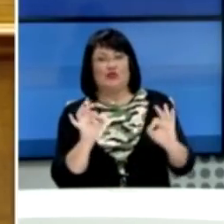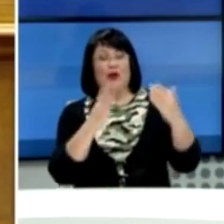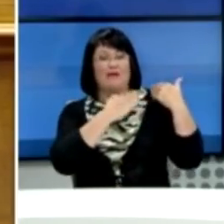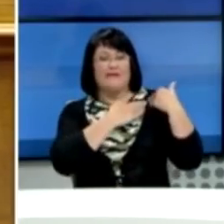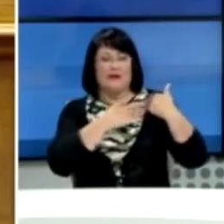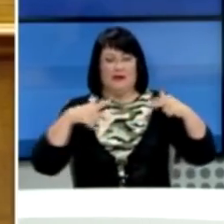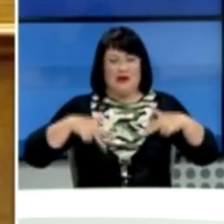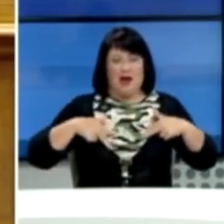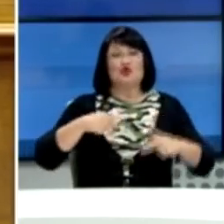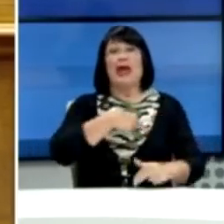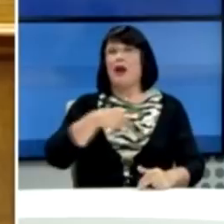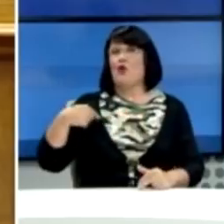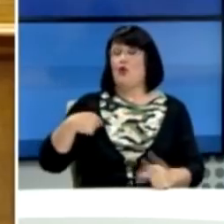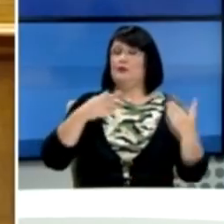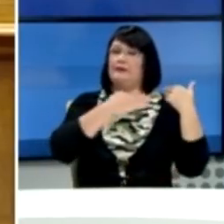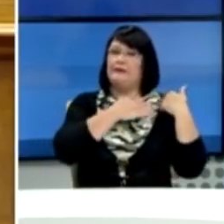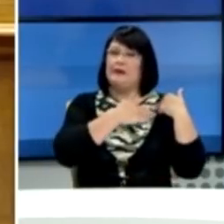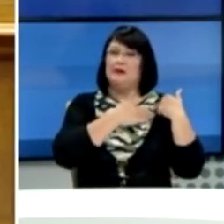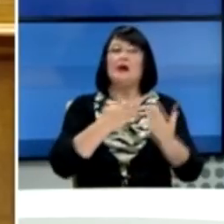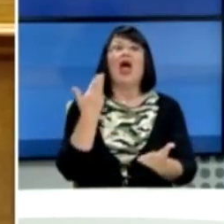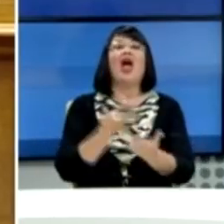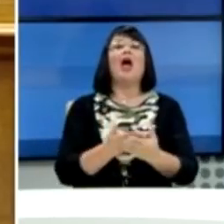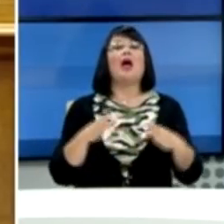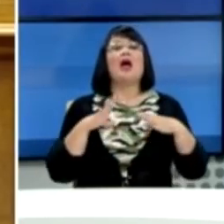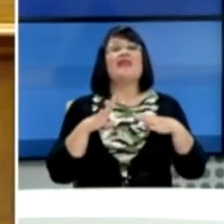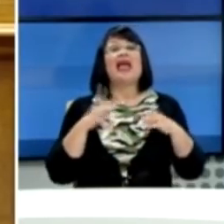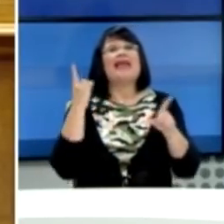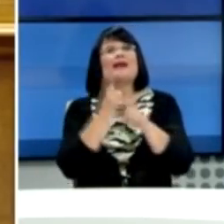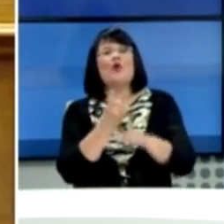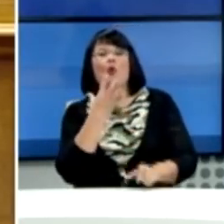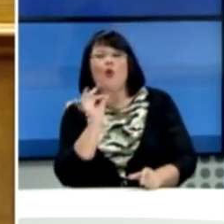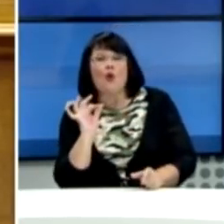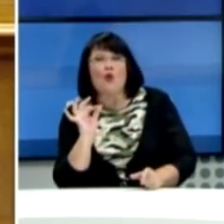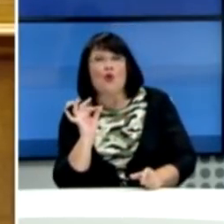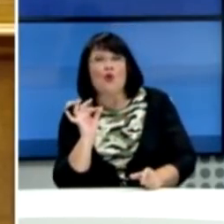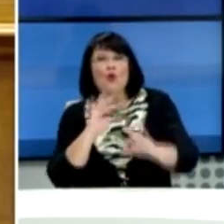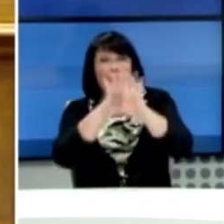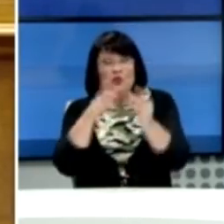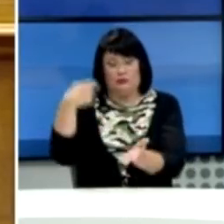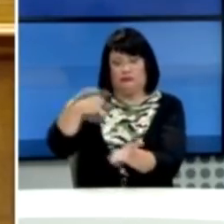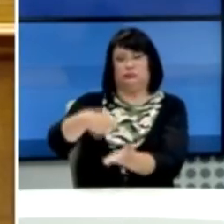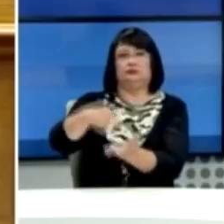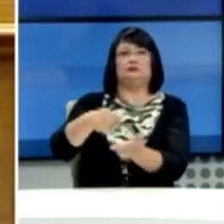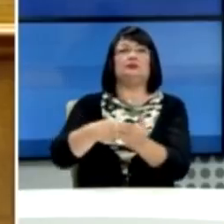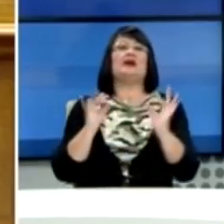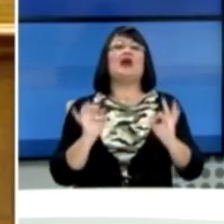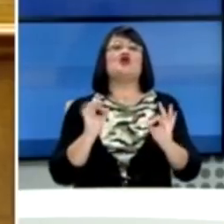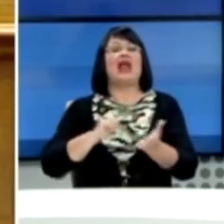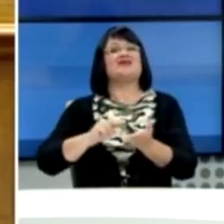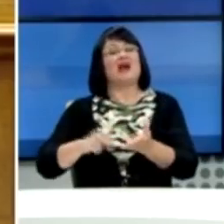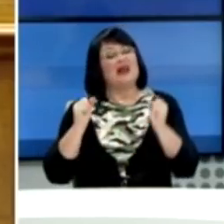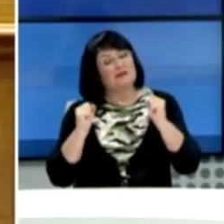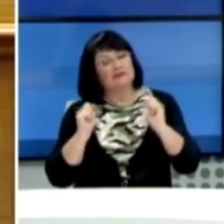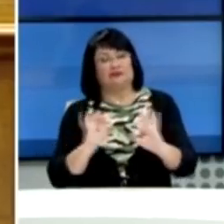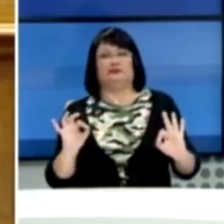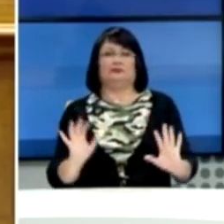του κράτους και της εργοδοσίας να παίρνει άδεια ειδικού σκοπού με πλήρης αποδοχές και ασφάλιση.